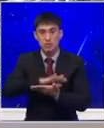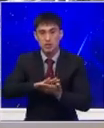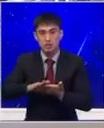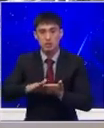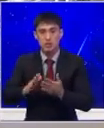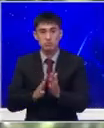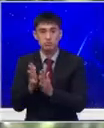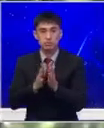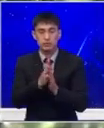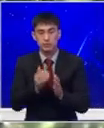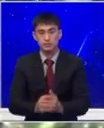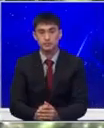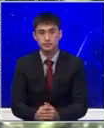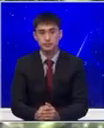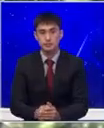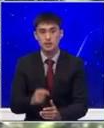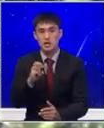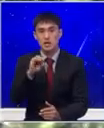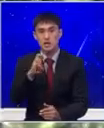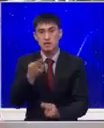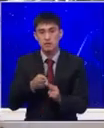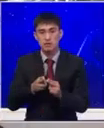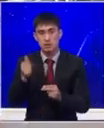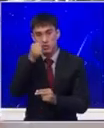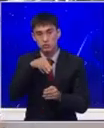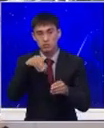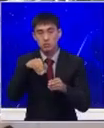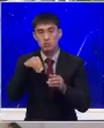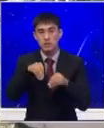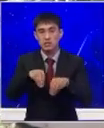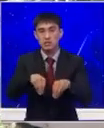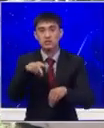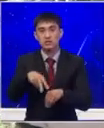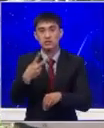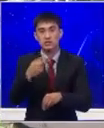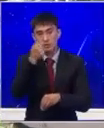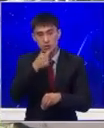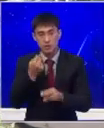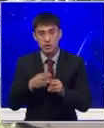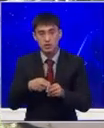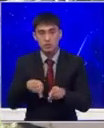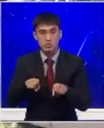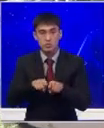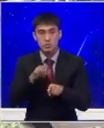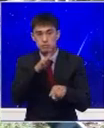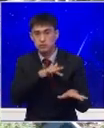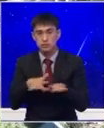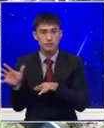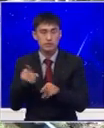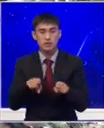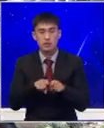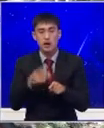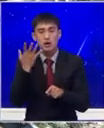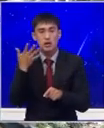от сорной травы ели в этом ряду были посажены в 2020 году эти саженцы про шли такой же процесс как и все